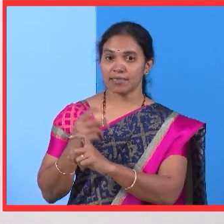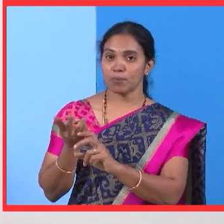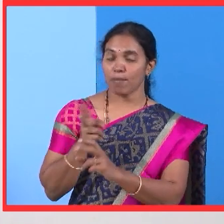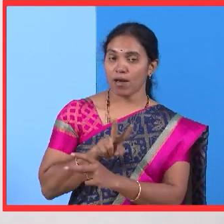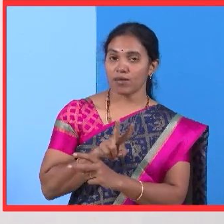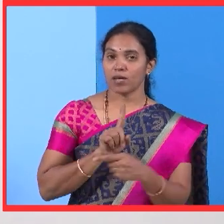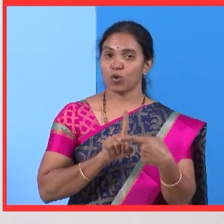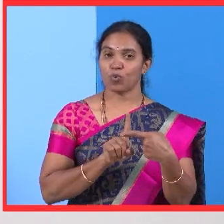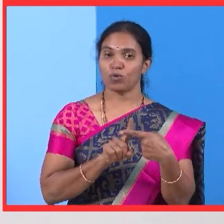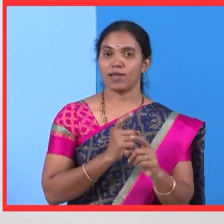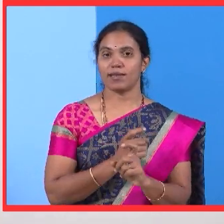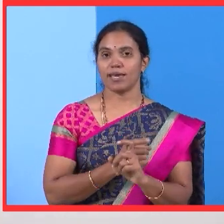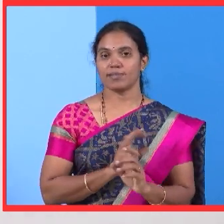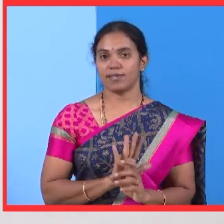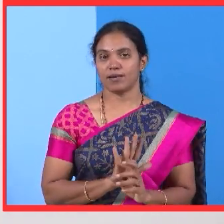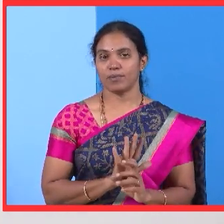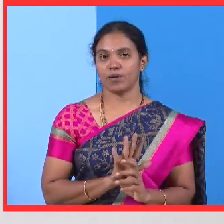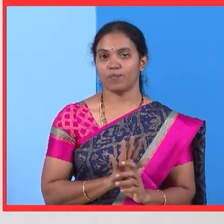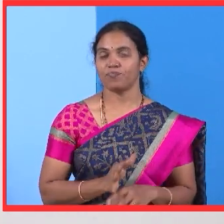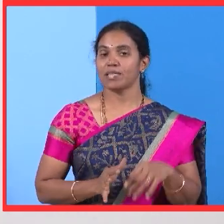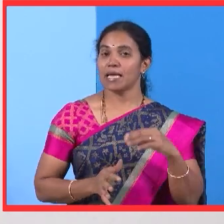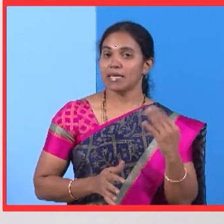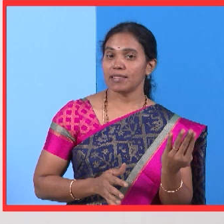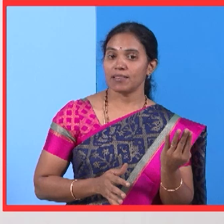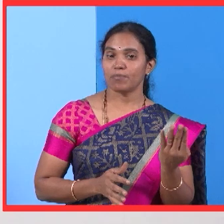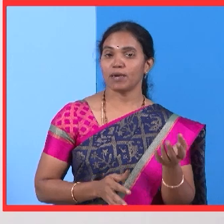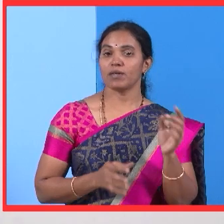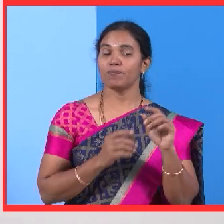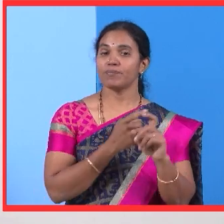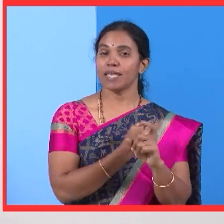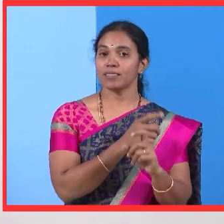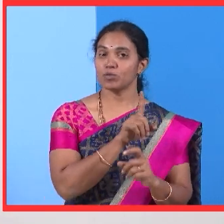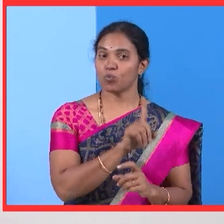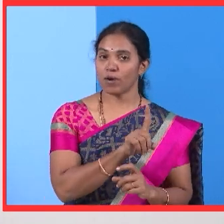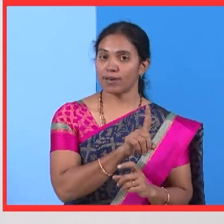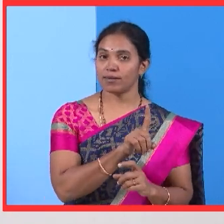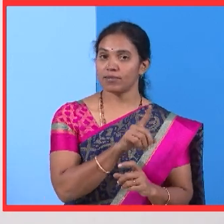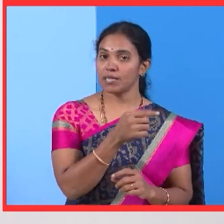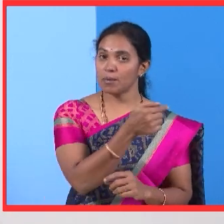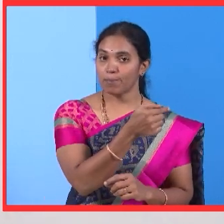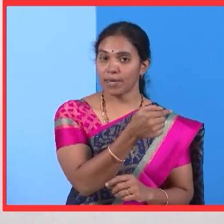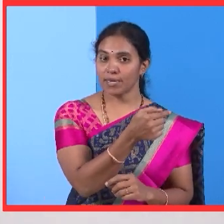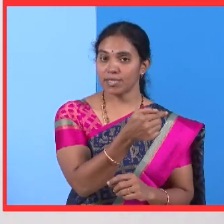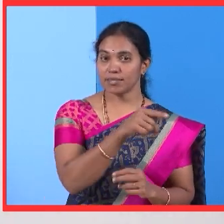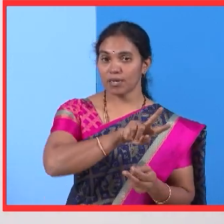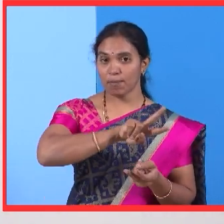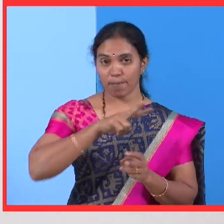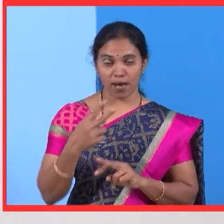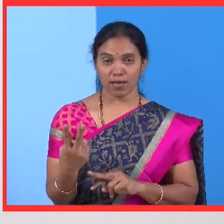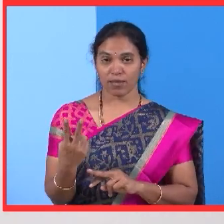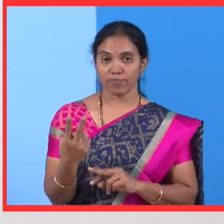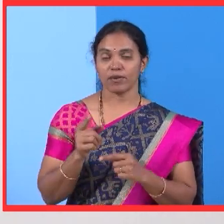மாறும். ஏற்கனவே வலப்பக்கம் எக்ஸ் டூ இருக்குது, இடப்பக்கம் உள்ள எக்ஸ் ஒன் அந்த வலப்பக்கம் போடும்போது ப்ளஸ் எக்ஸ் ஒன்று